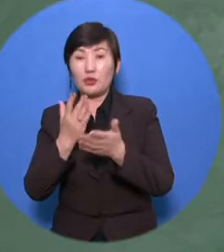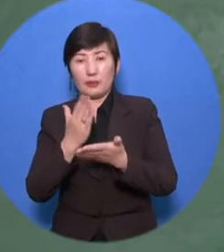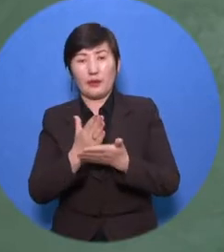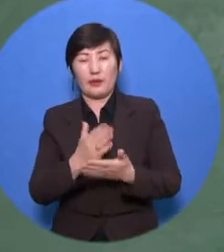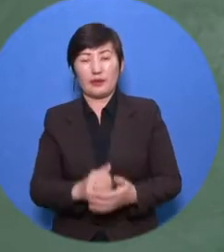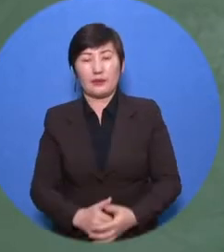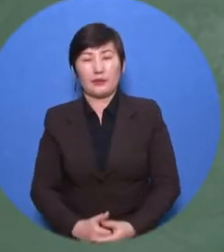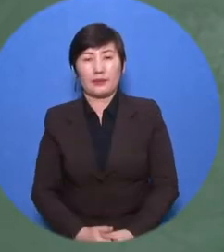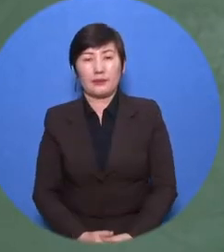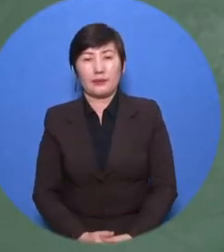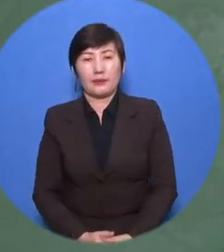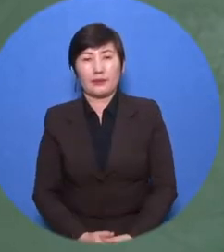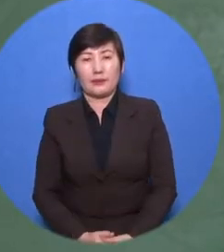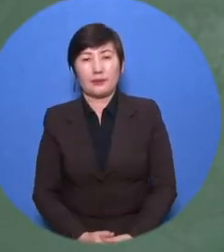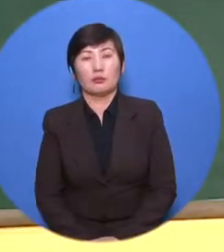байна.